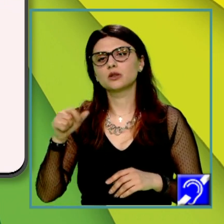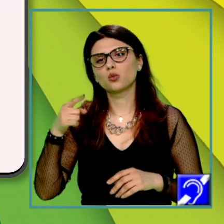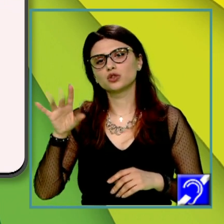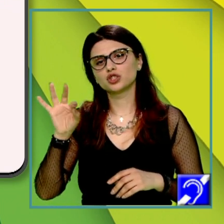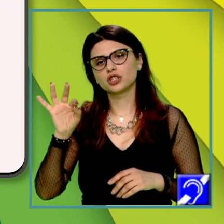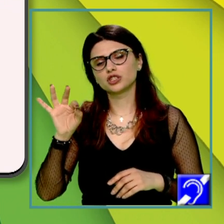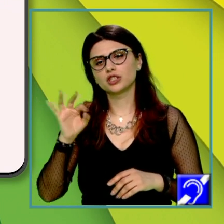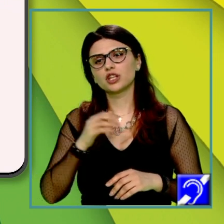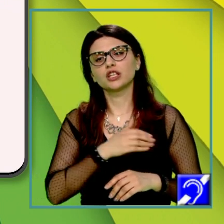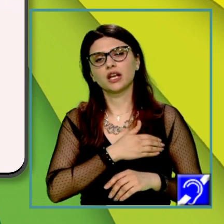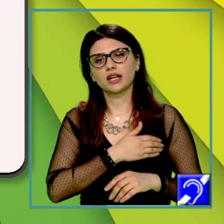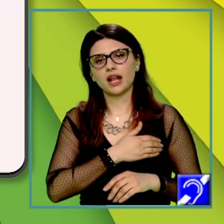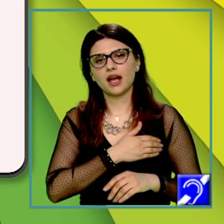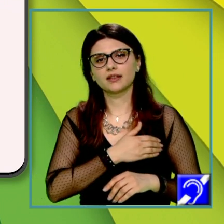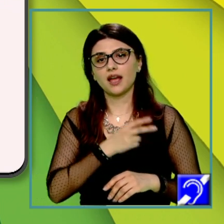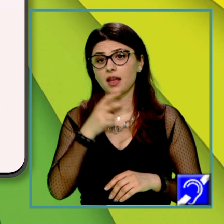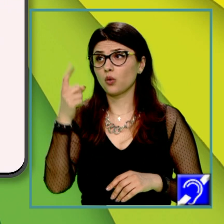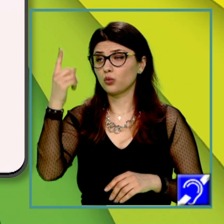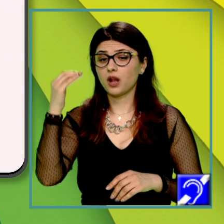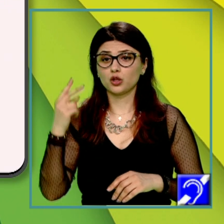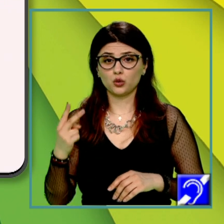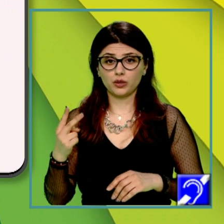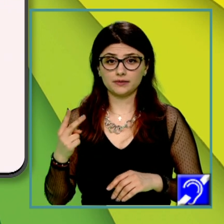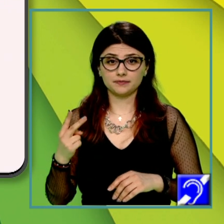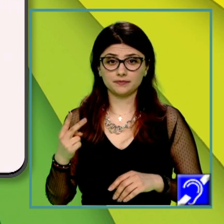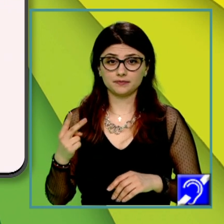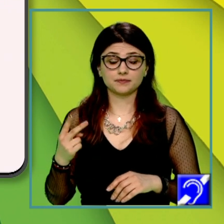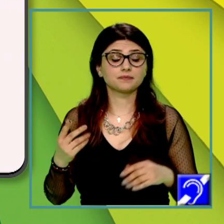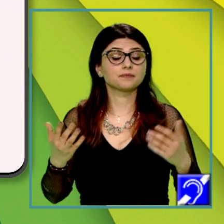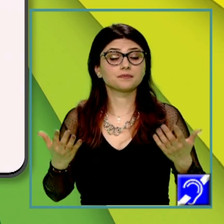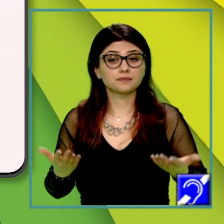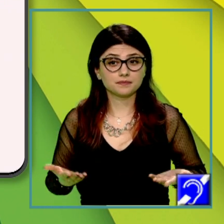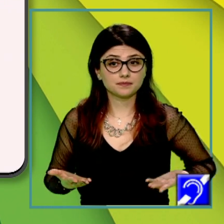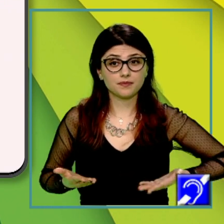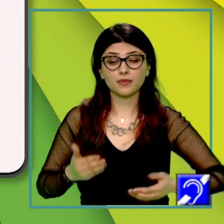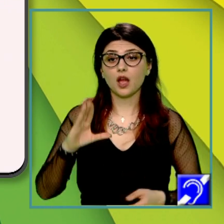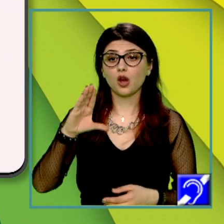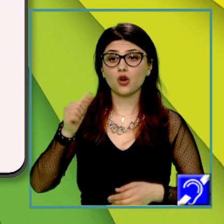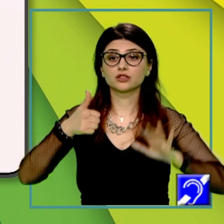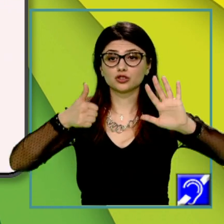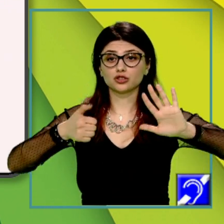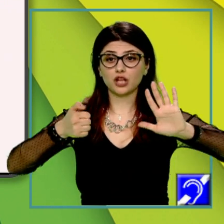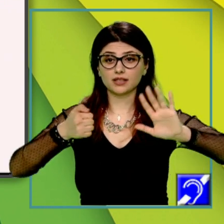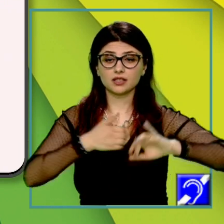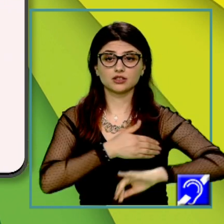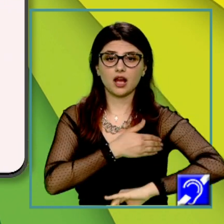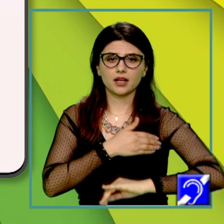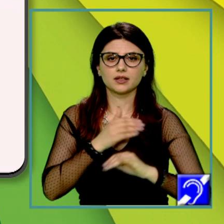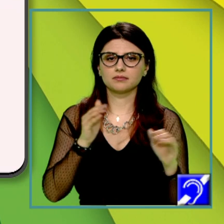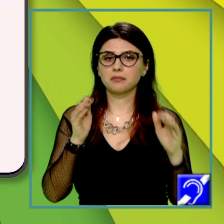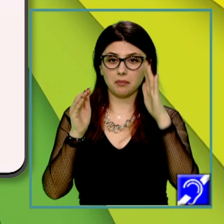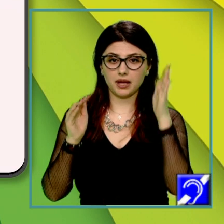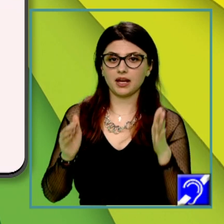de 150 de grade egal cu 1 supra 2 așa dat cu o sin Luz 60 de grade pe lângă